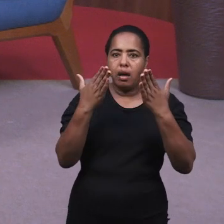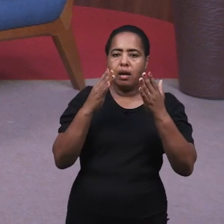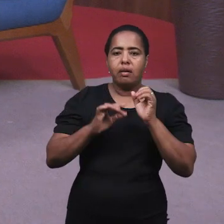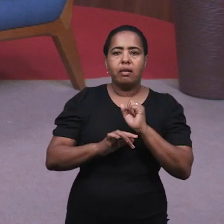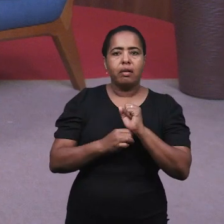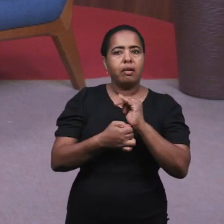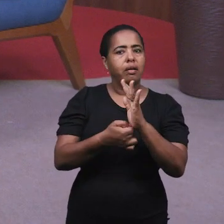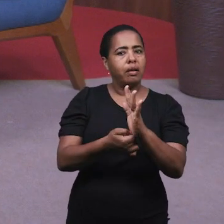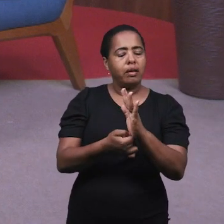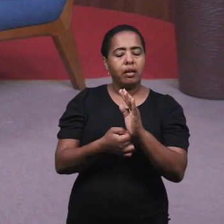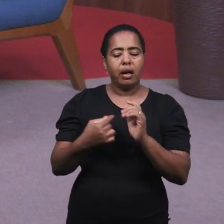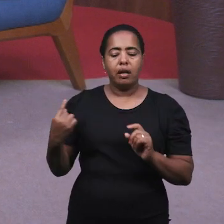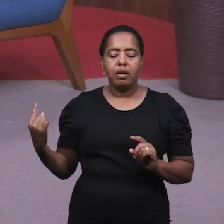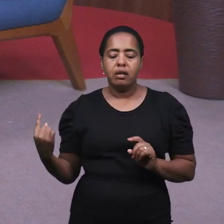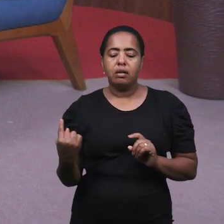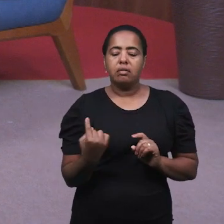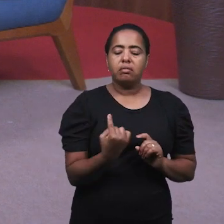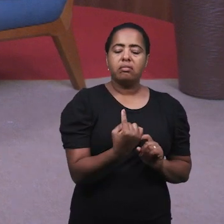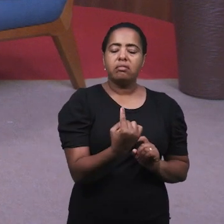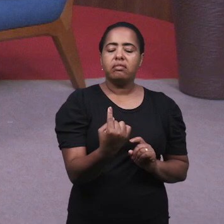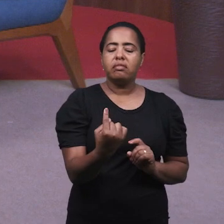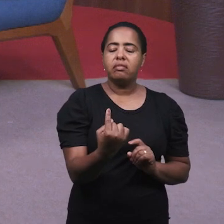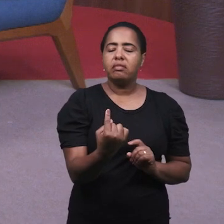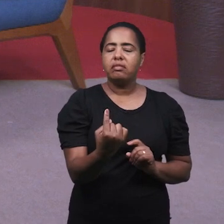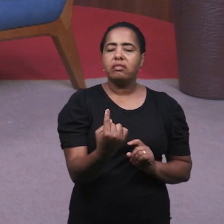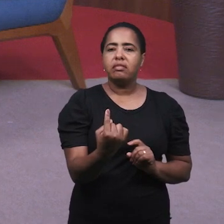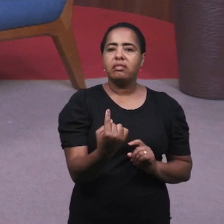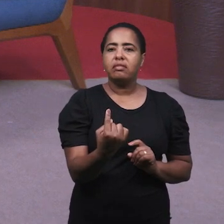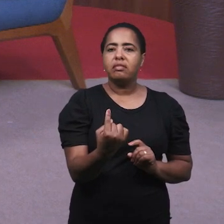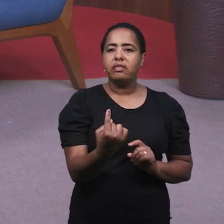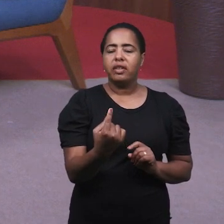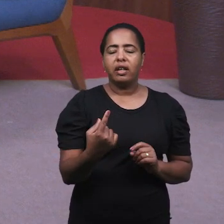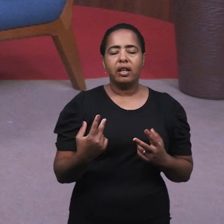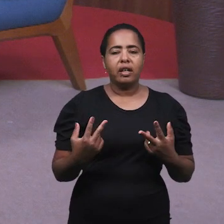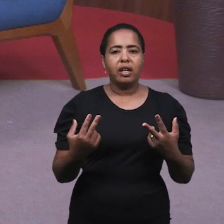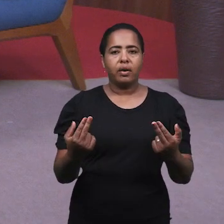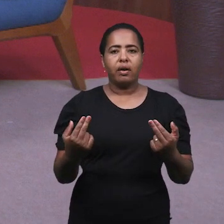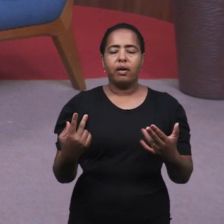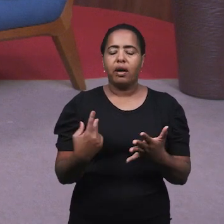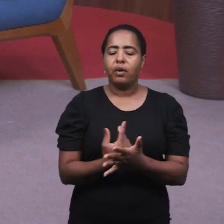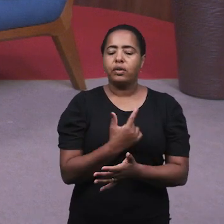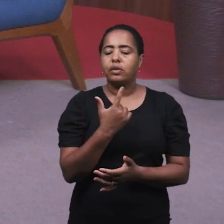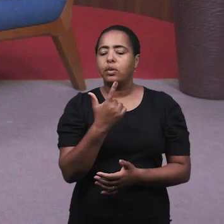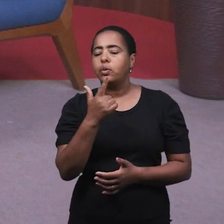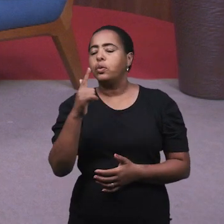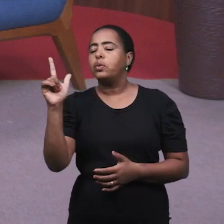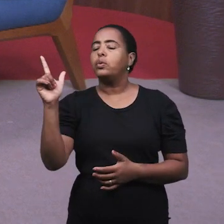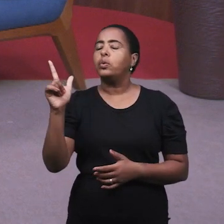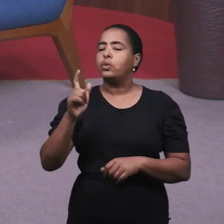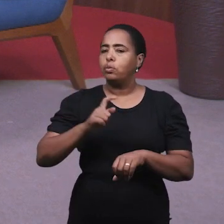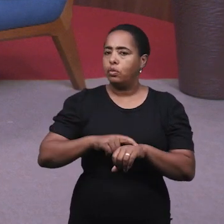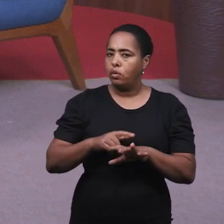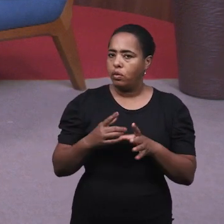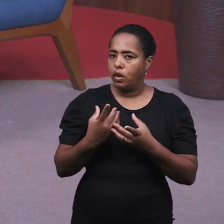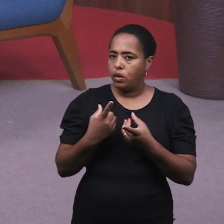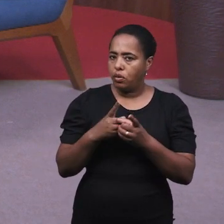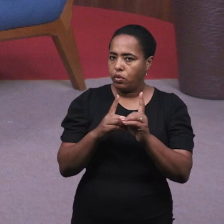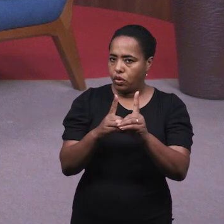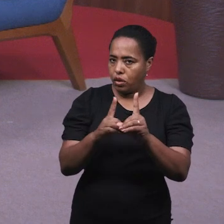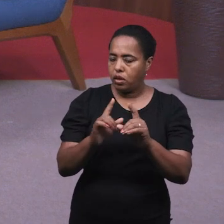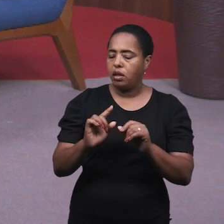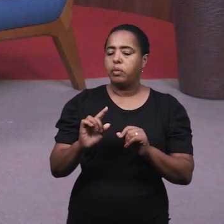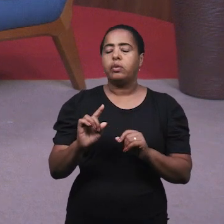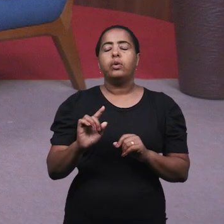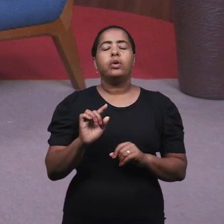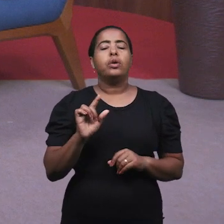elle. Comme c'est passé dans d'autres situations avec les disciples. Nous allons voir ici une d'elles, quand